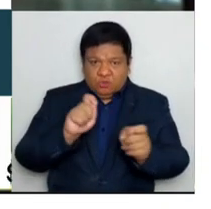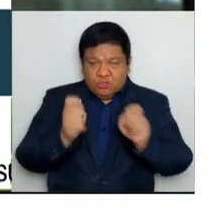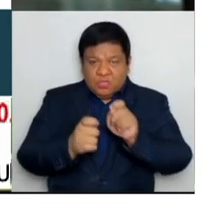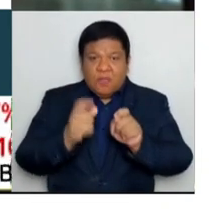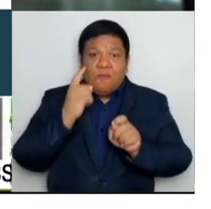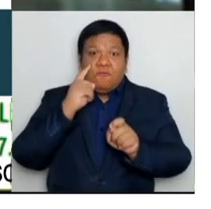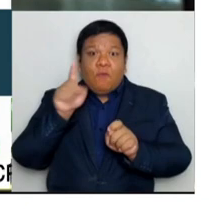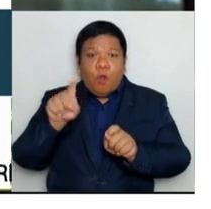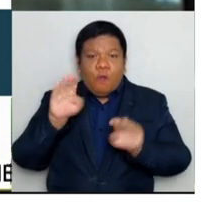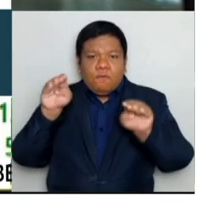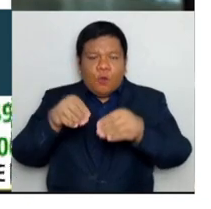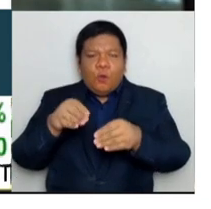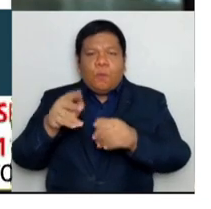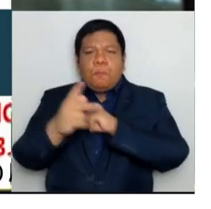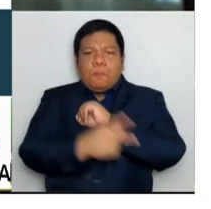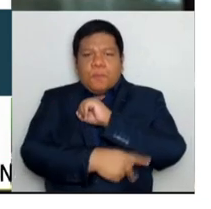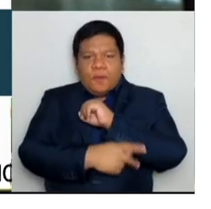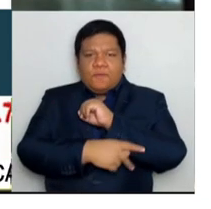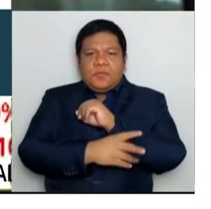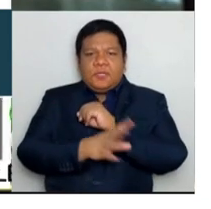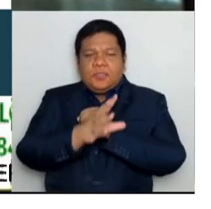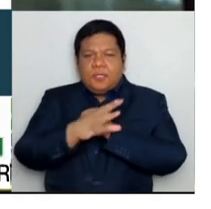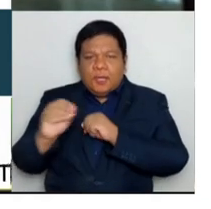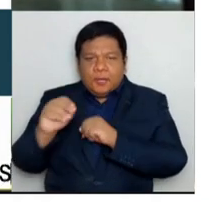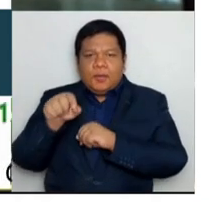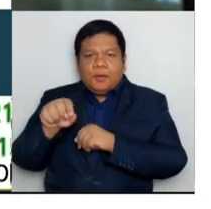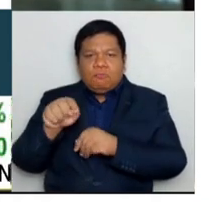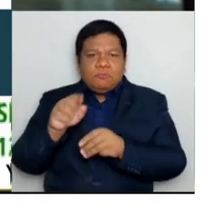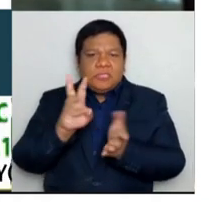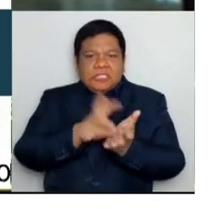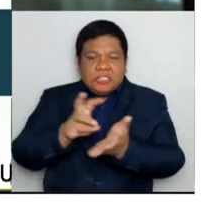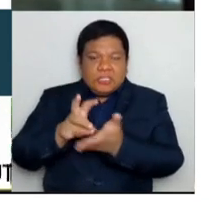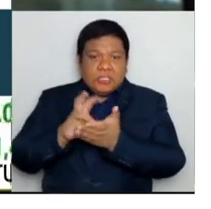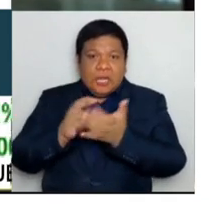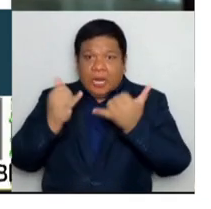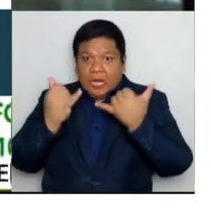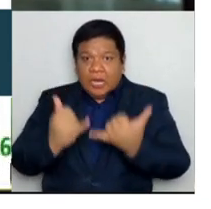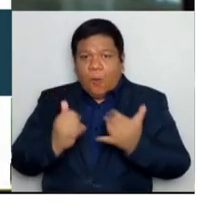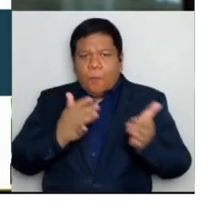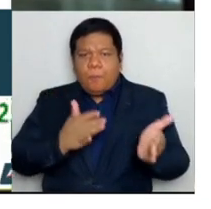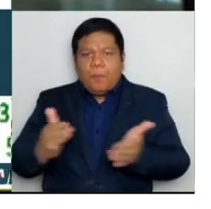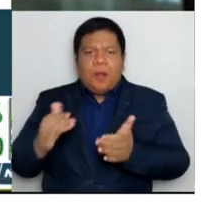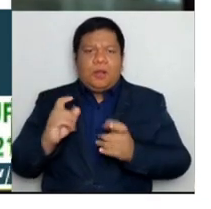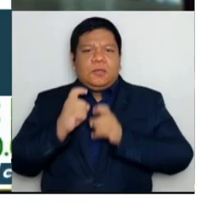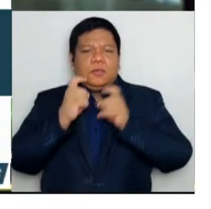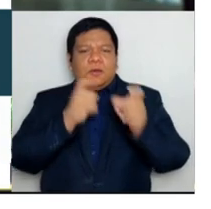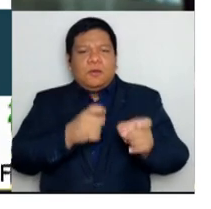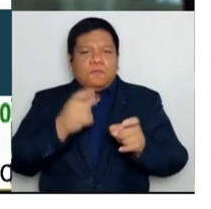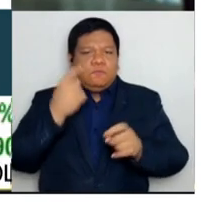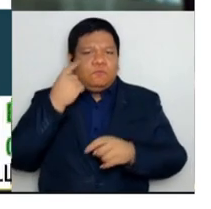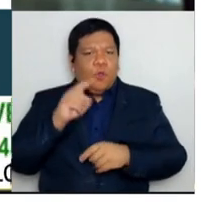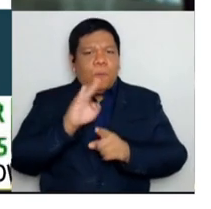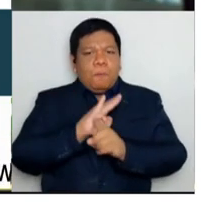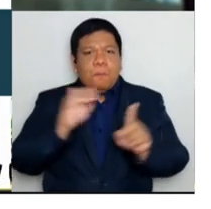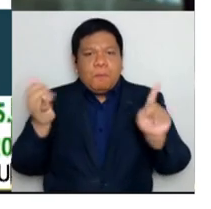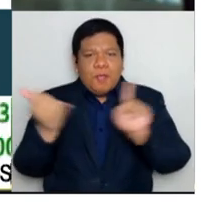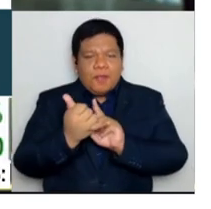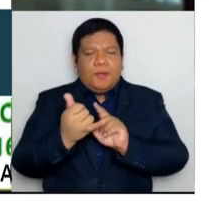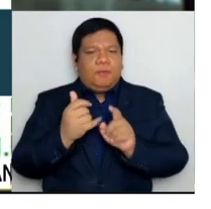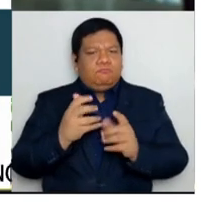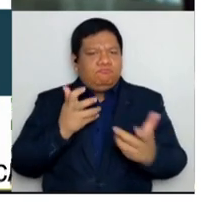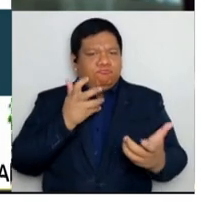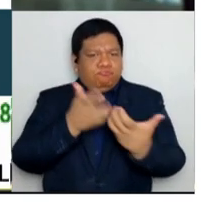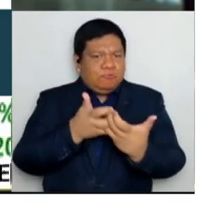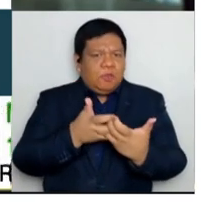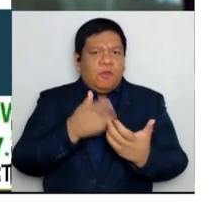munisipyo. Sa tingin ko, ngayon, kailangan natin bigyan ng pangkabuhayan ang bawat barangay. Iakma natin ang